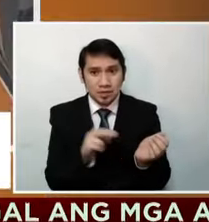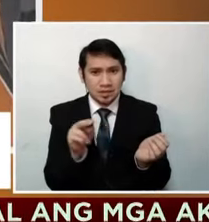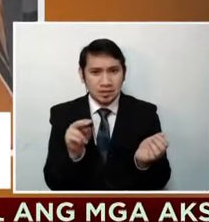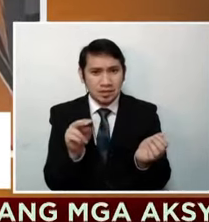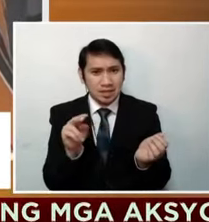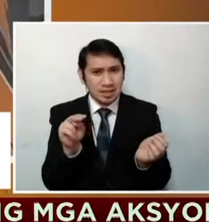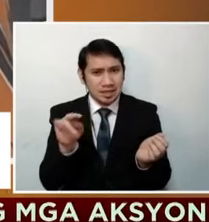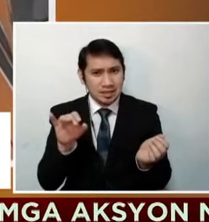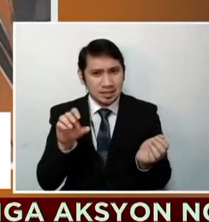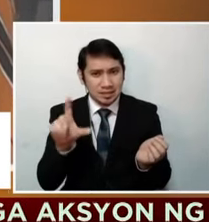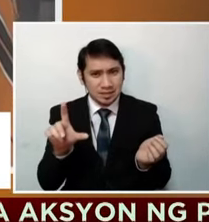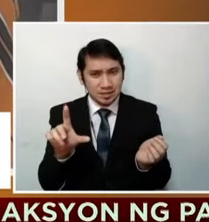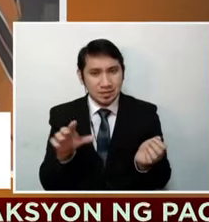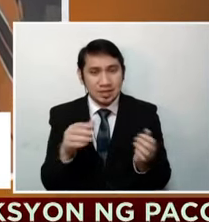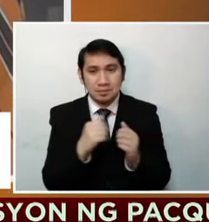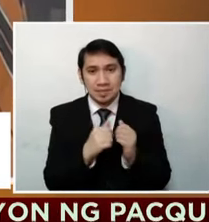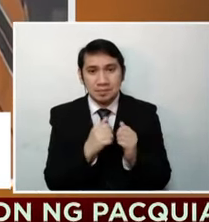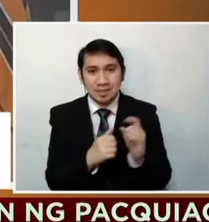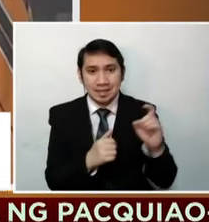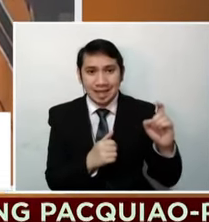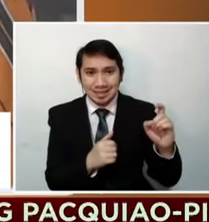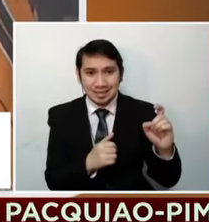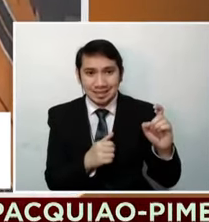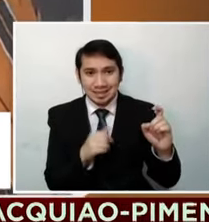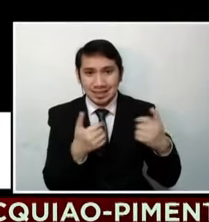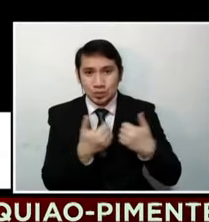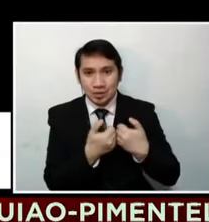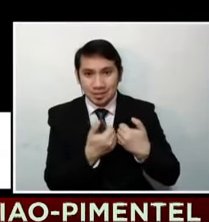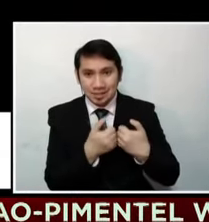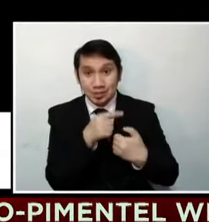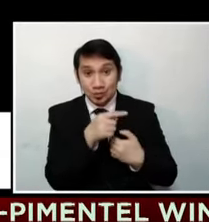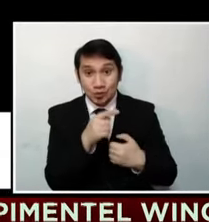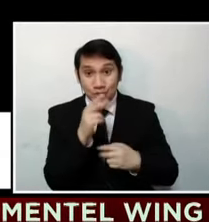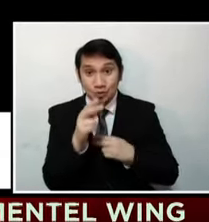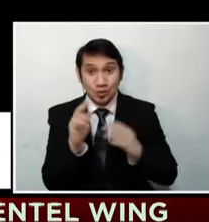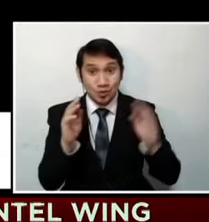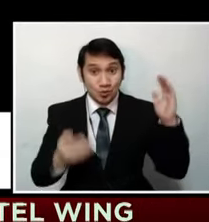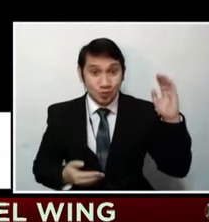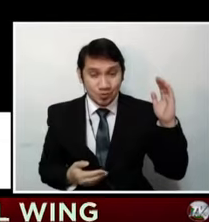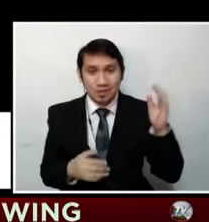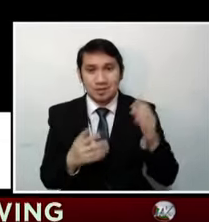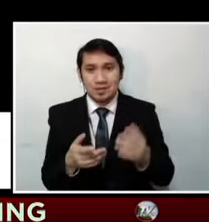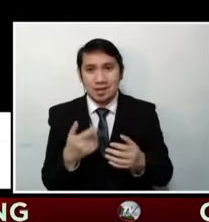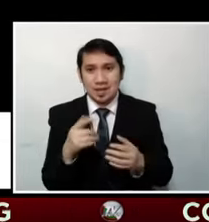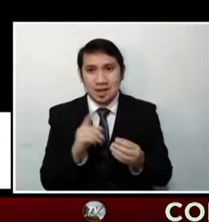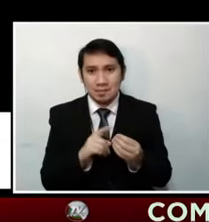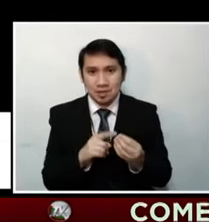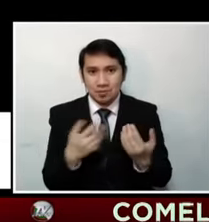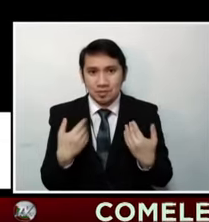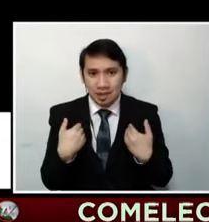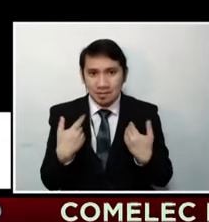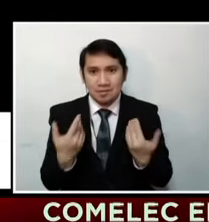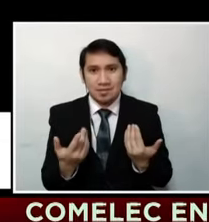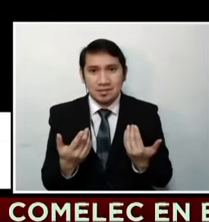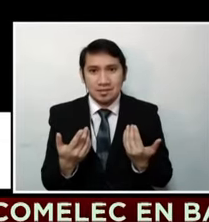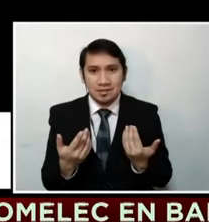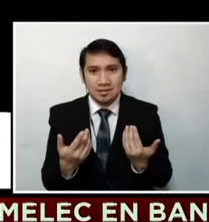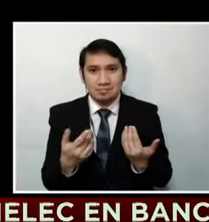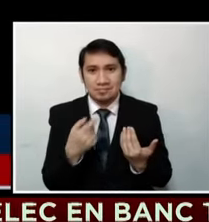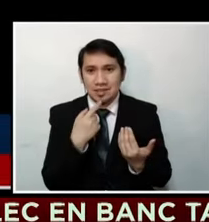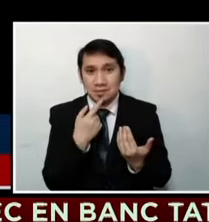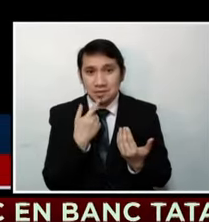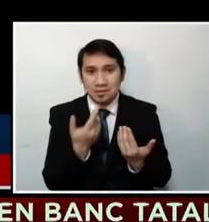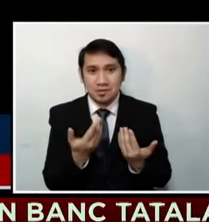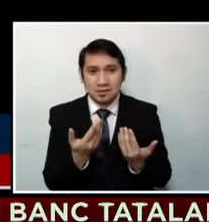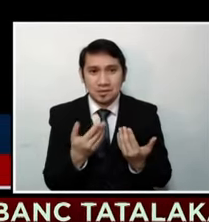mas kilala bilang ex-boyfriend ni Miss Universe Philippines Rabia Mateo. May hugot si Salvacion sa kanyang audition video. Nakakalungkot man na